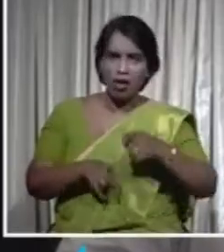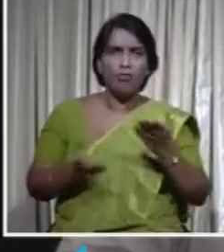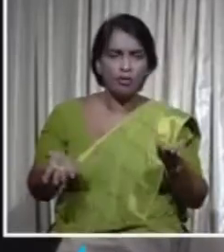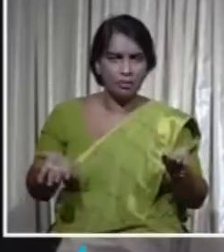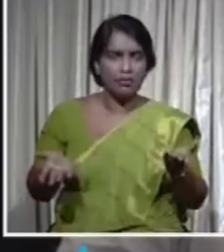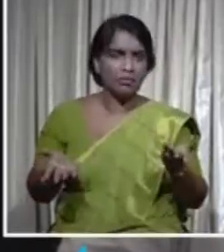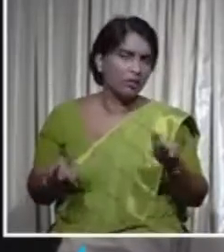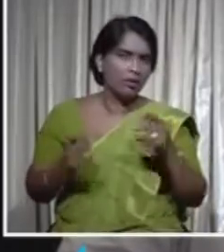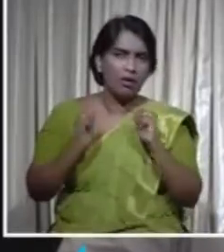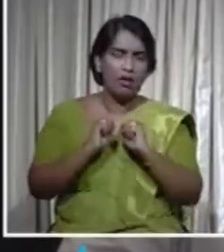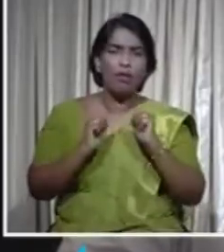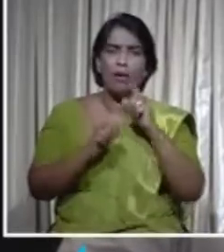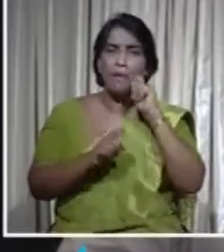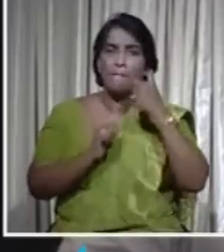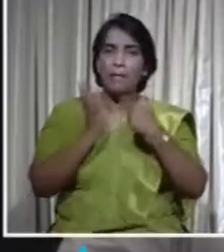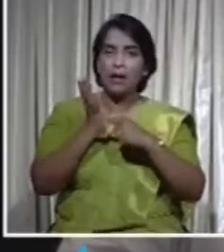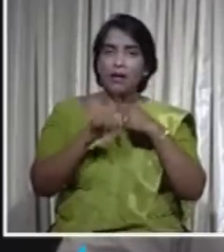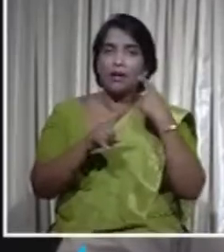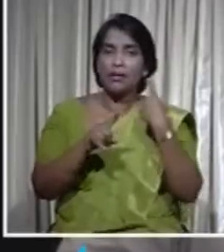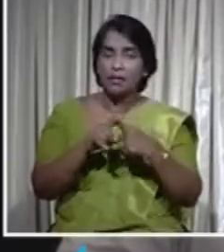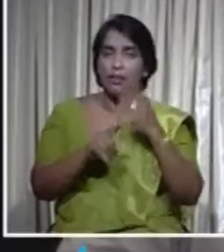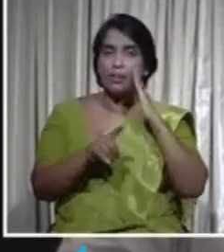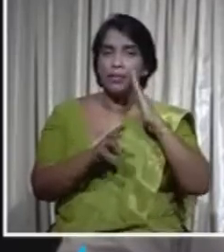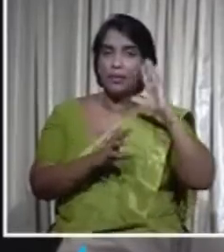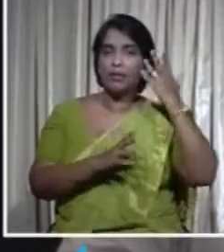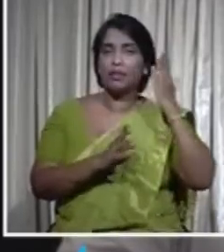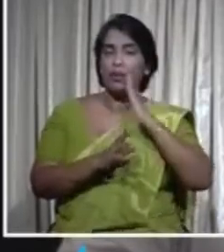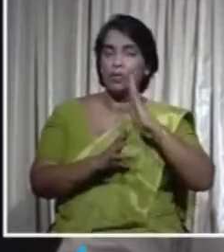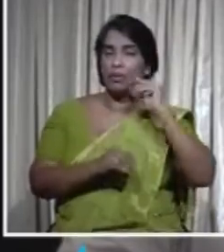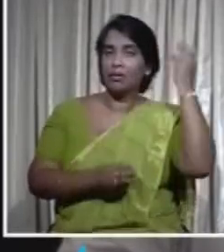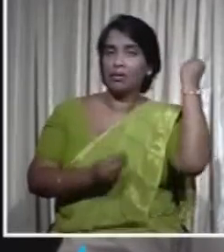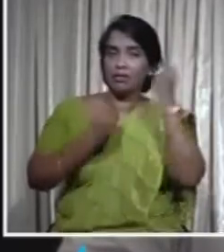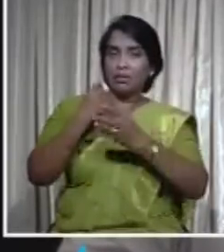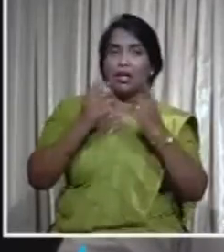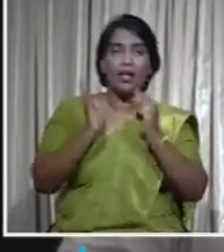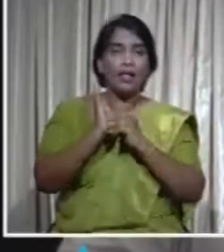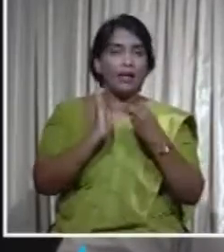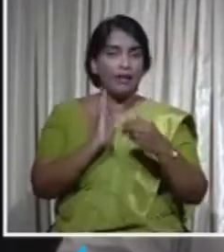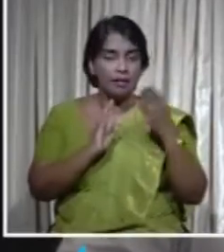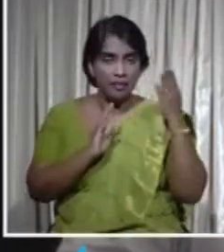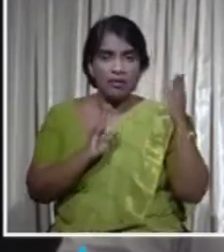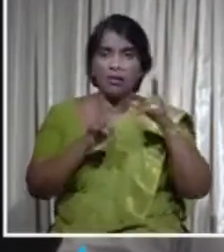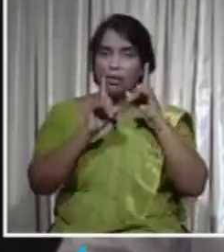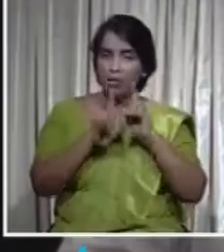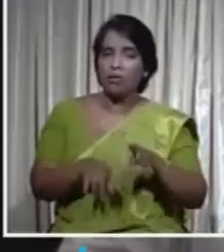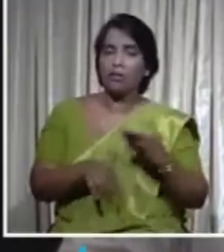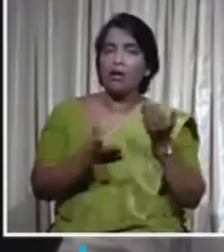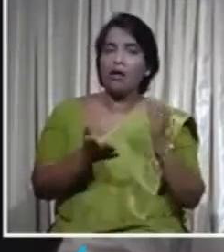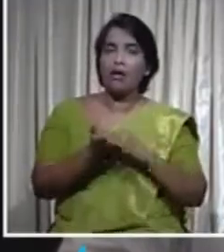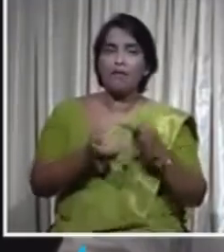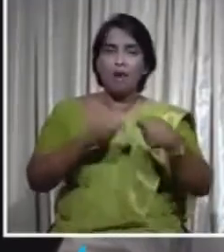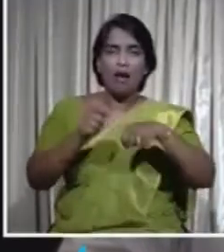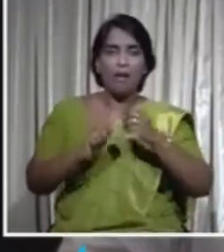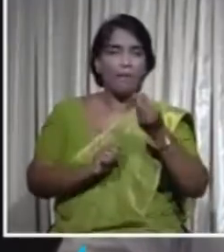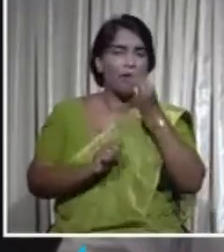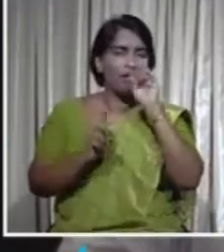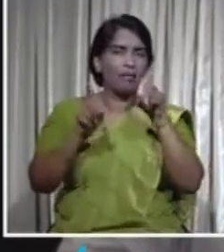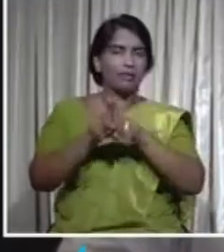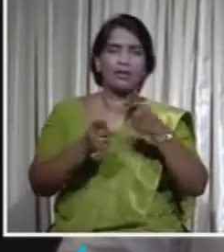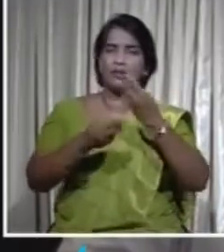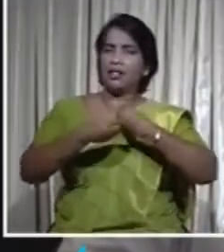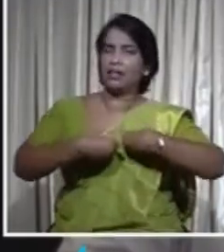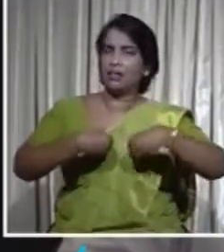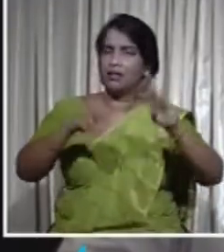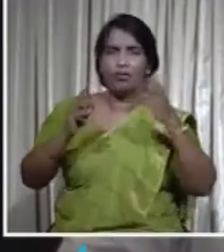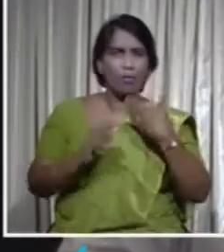சுமத்தியுள்ளார். இதற்கிடையில் சீனாவின் கப்பல் தொடர்ந்தும் இலங்கையை சுற்றி கொண்டிருப்பதாக அவர் குறிப்பிட்டுள்ளார். இதில் வரும் நட்டங்களை அமைச்சர்